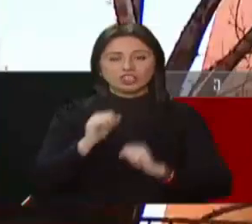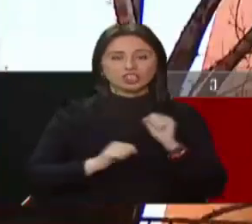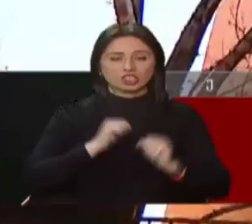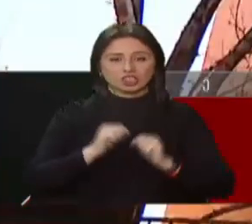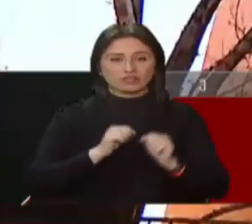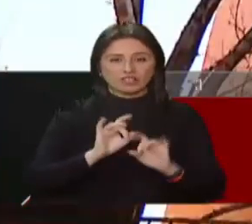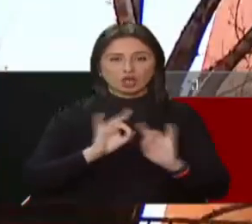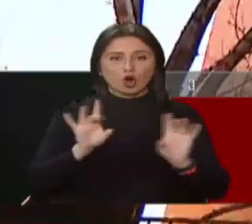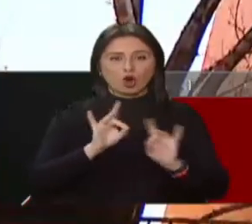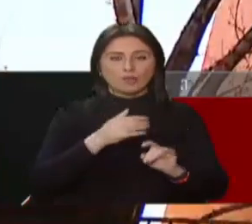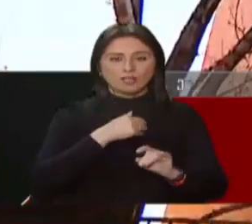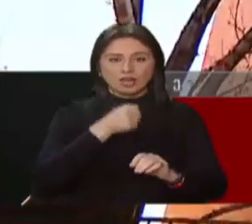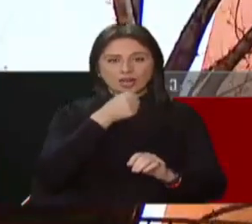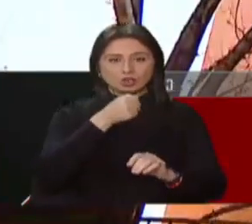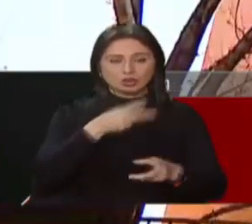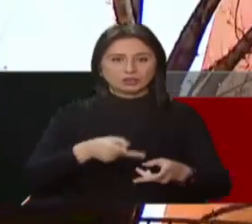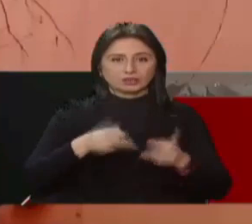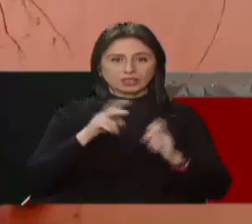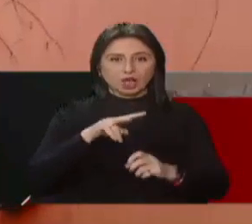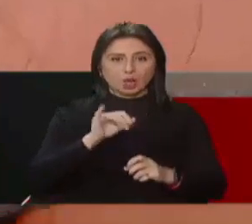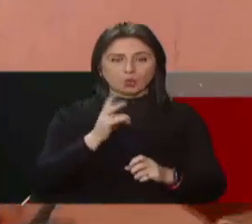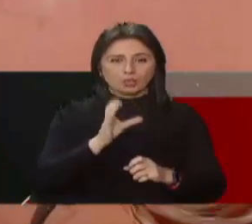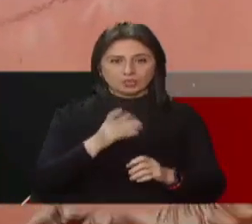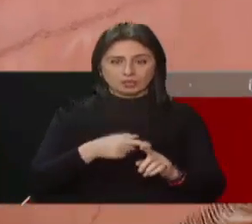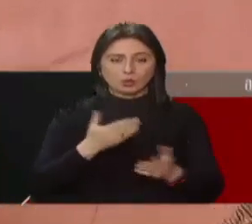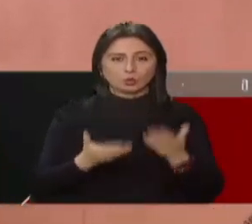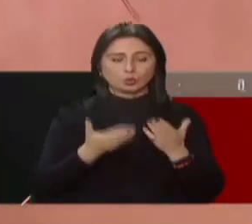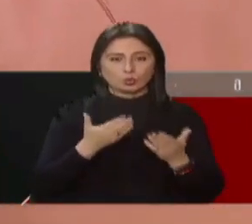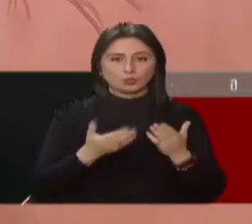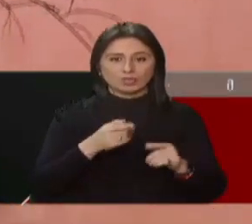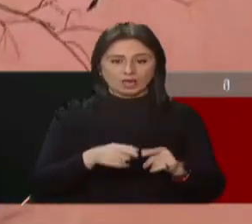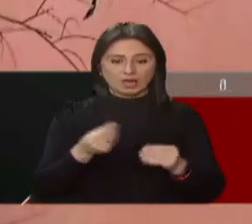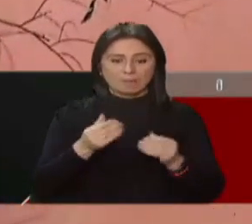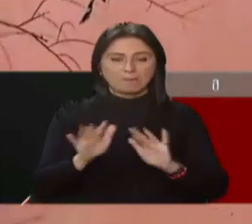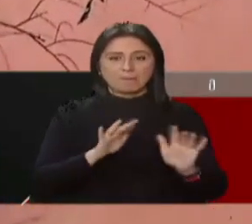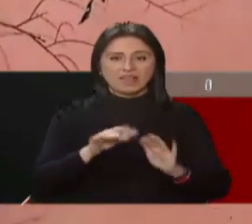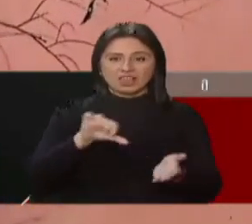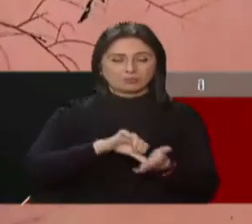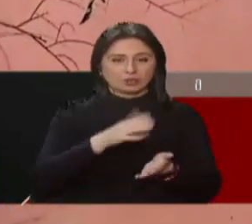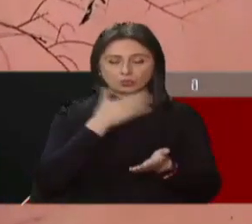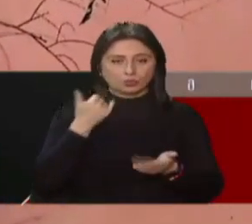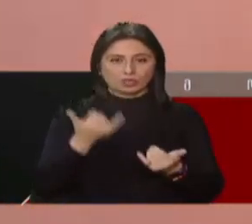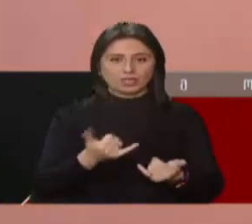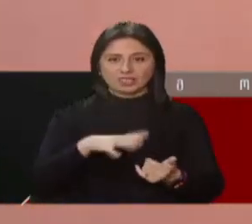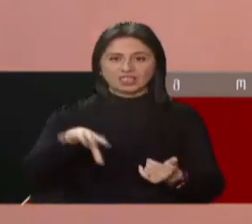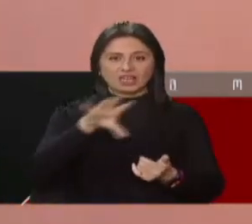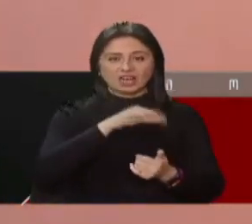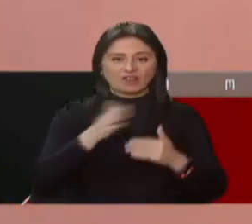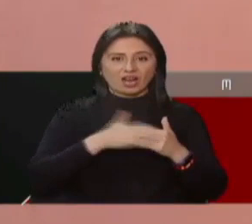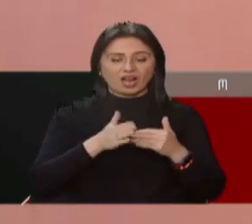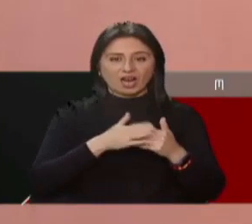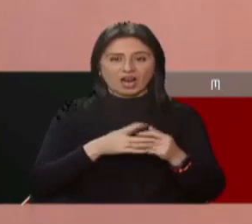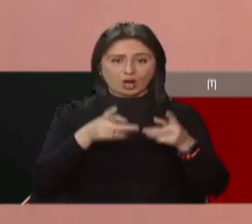შევეცადეთ კომენტარი მოგვეპოვებინა სასტუმრო ლუქსისგან, თუმცა აქ მენეჯმენტი არ გამოჩენილა დღეს. მისი ყველა კარი